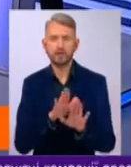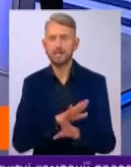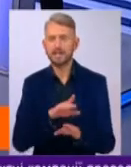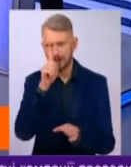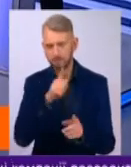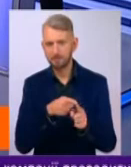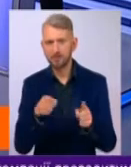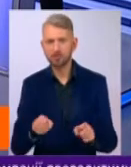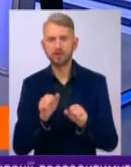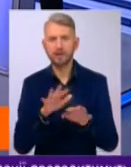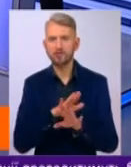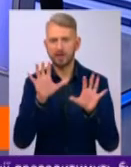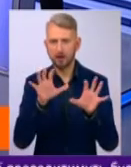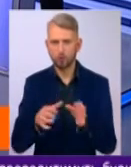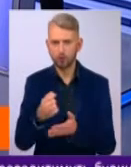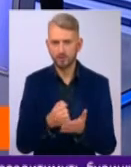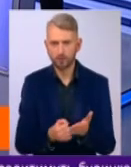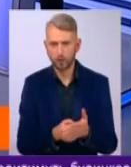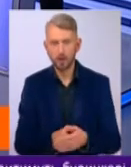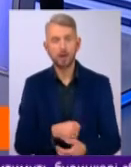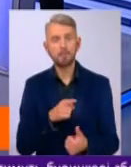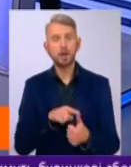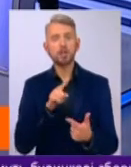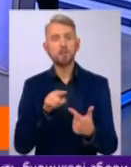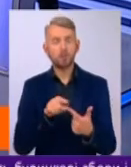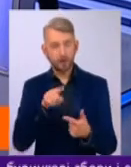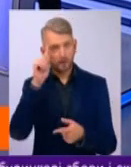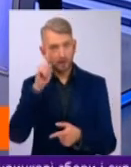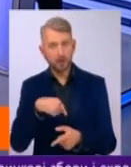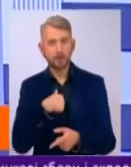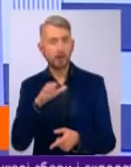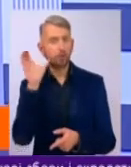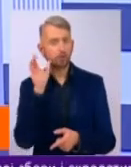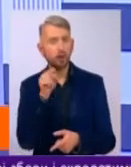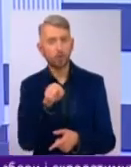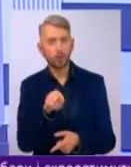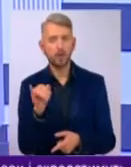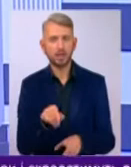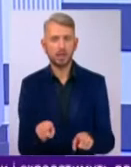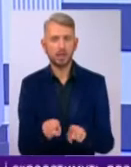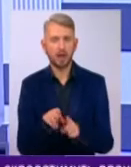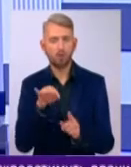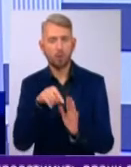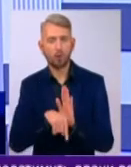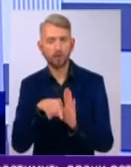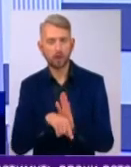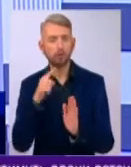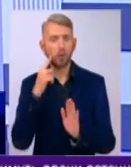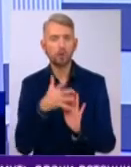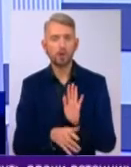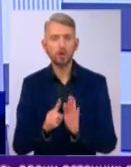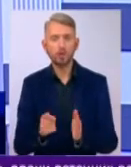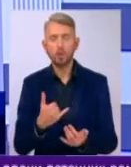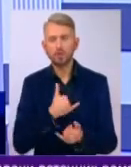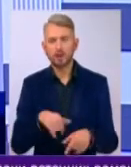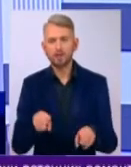місячних здачі незаконної зброї. Це перше. По-друге, ви знаєте, я от послухав його і так по контексту розумію, що от у нас